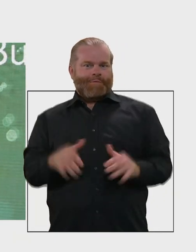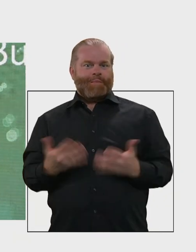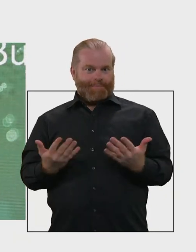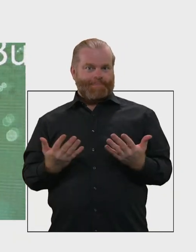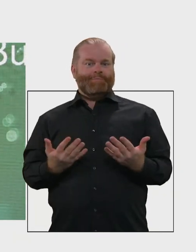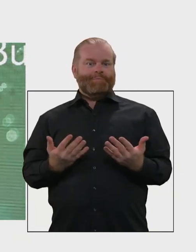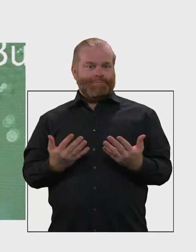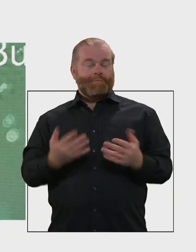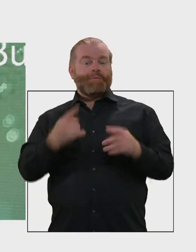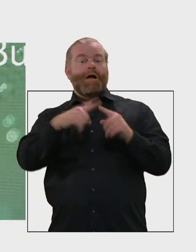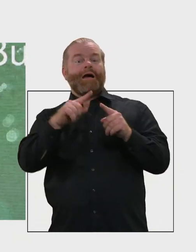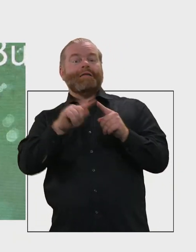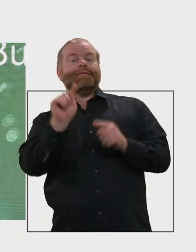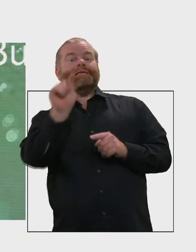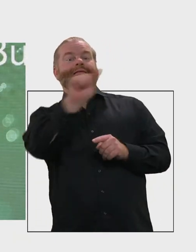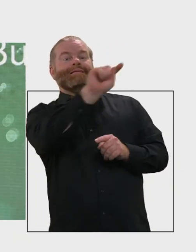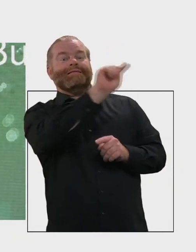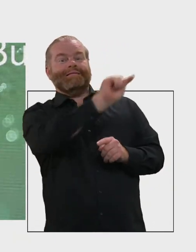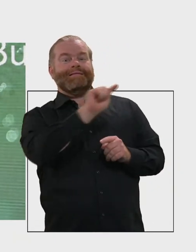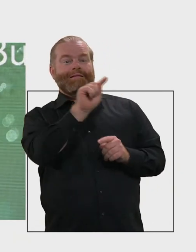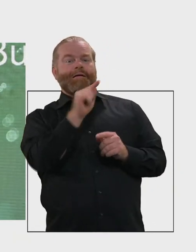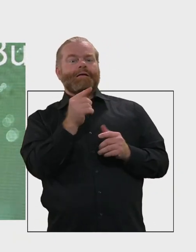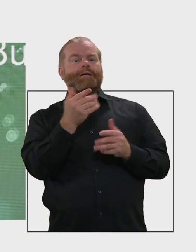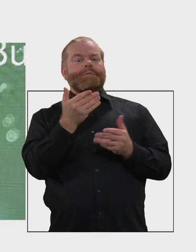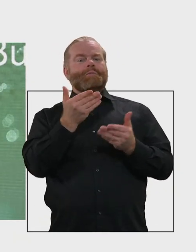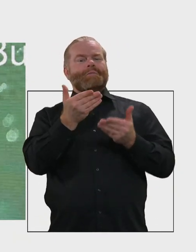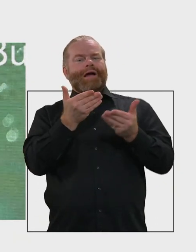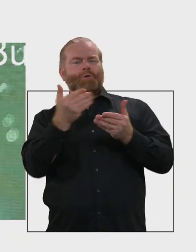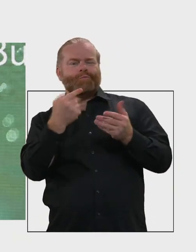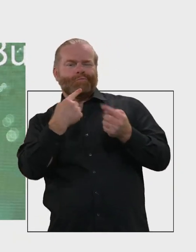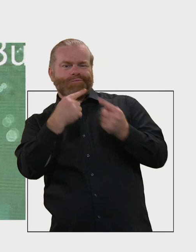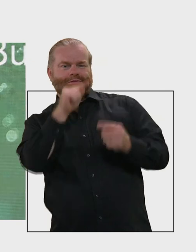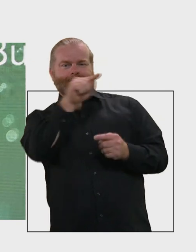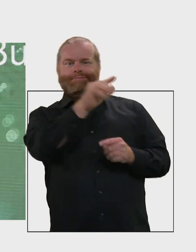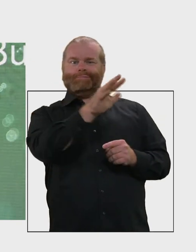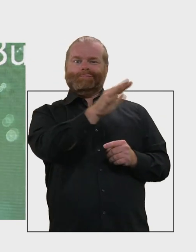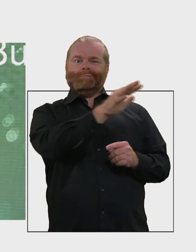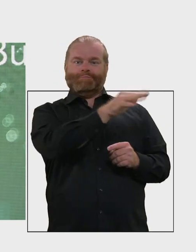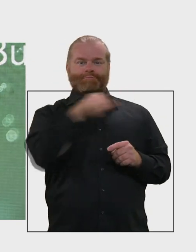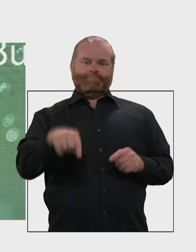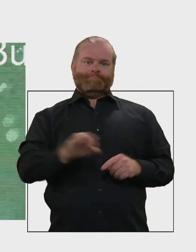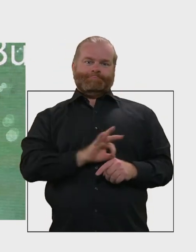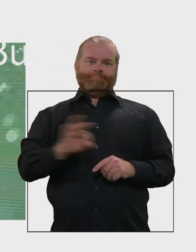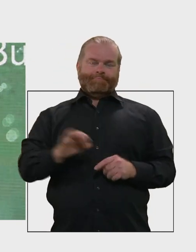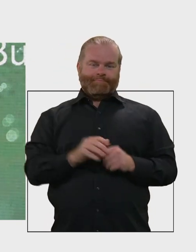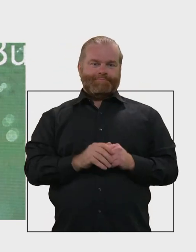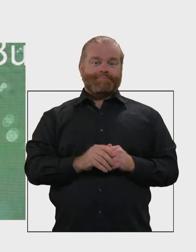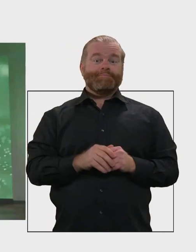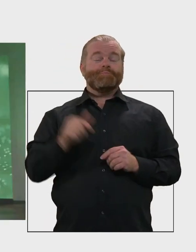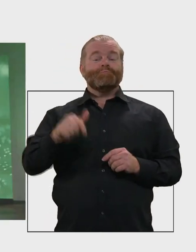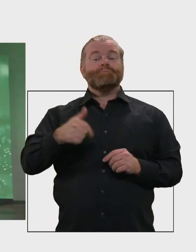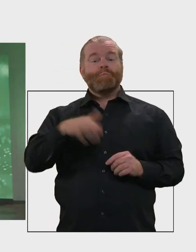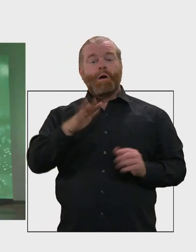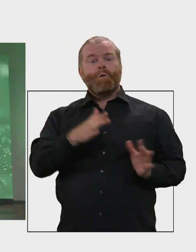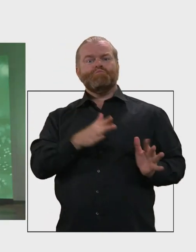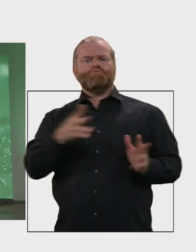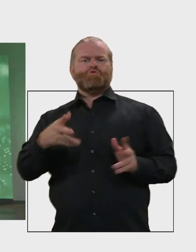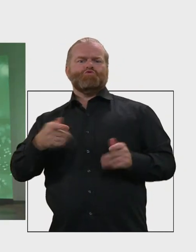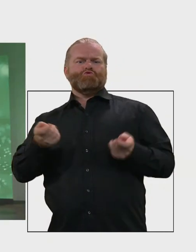in der Schlussphase solcher Gestaltung dazu, wo dann vieles schon fertig ist und dann steht immer, oh, jetzt müssen wir alles nochmal